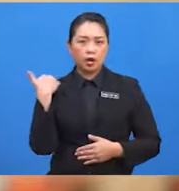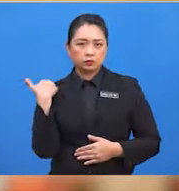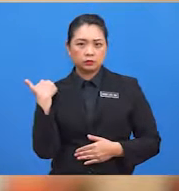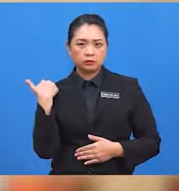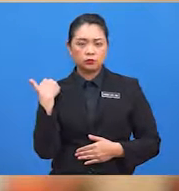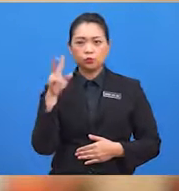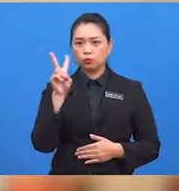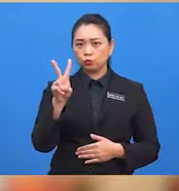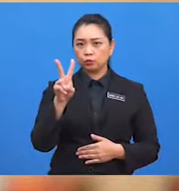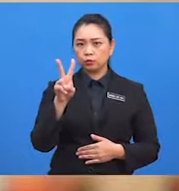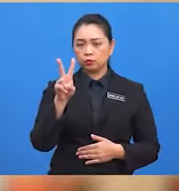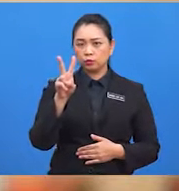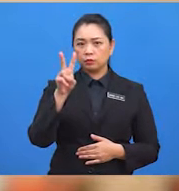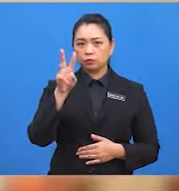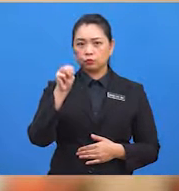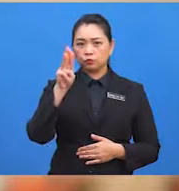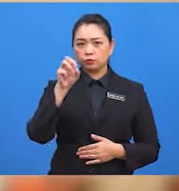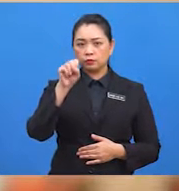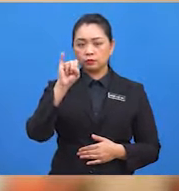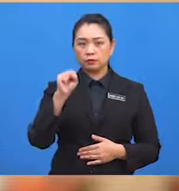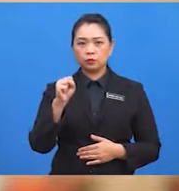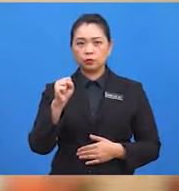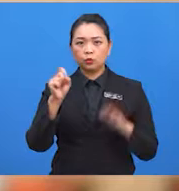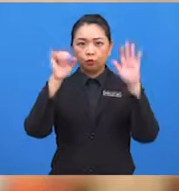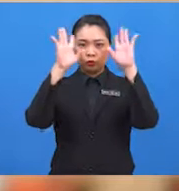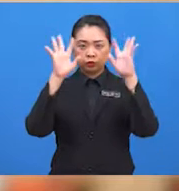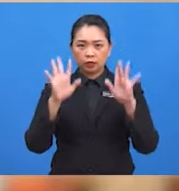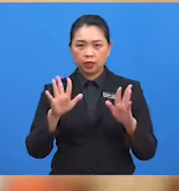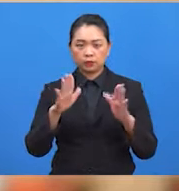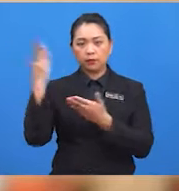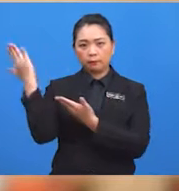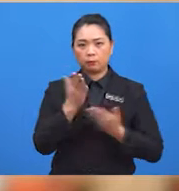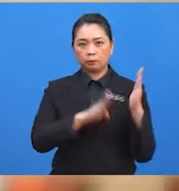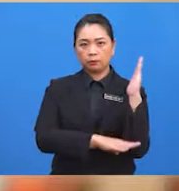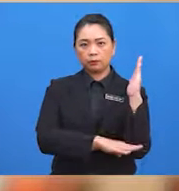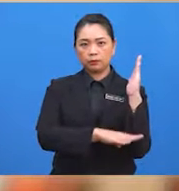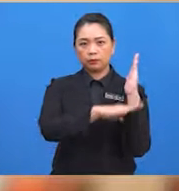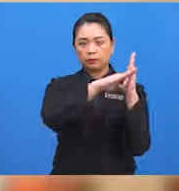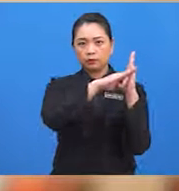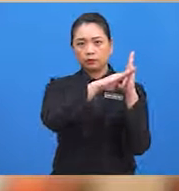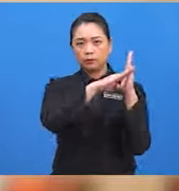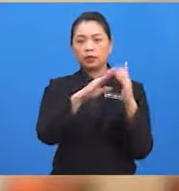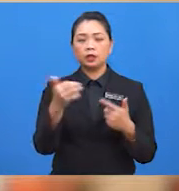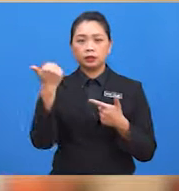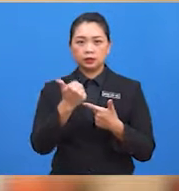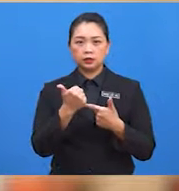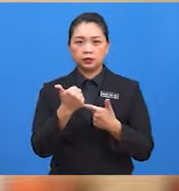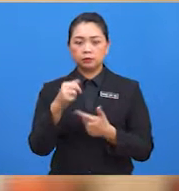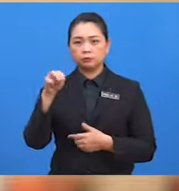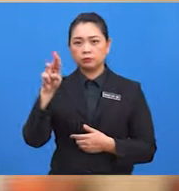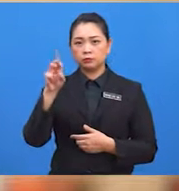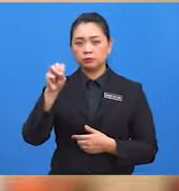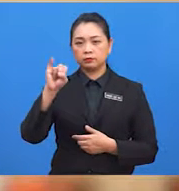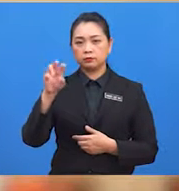ekstrim, iaitu pertama, musim hujan yang membawa banjir. Kedua, musim kering